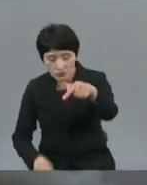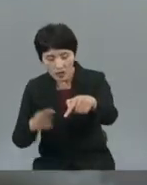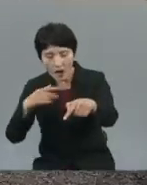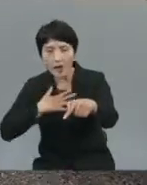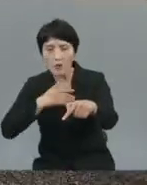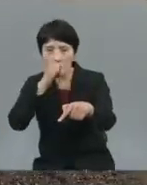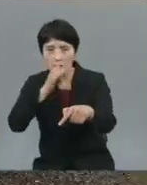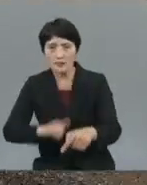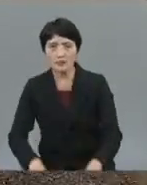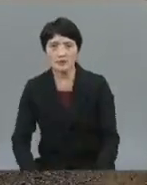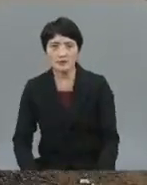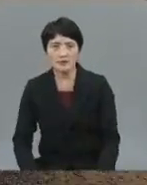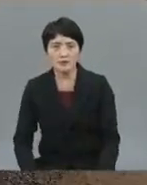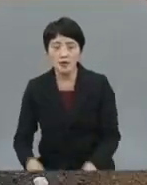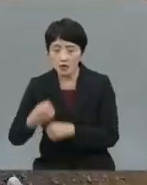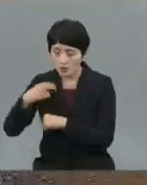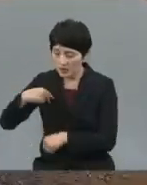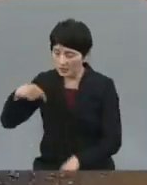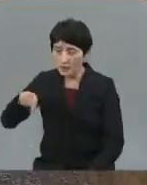ます